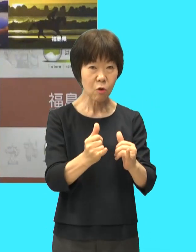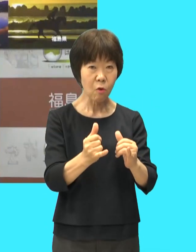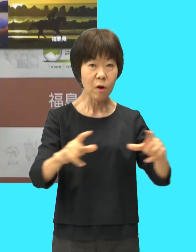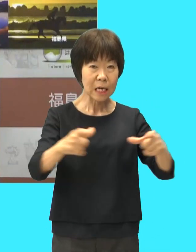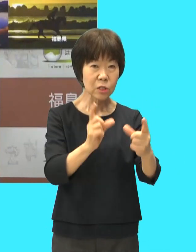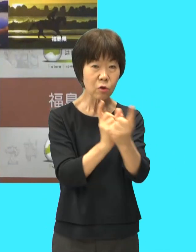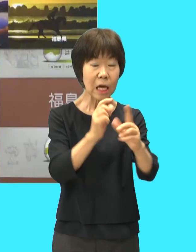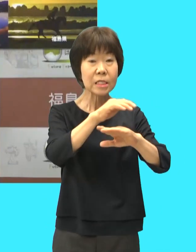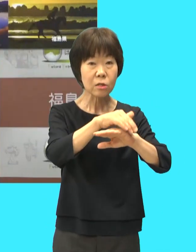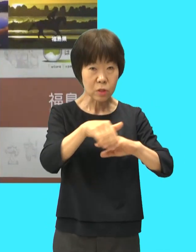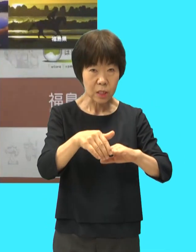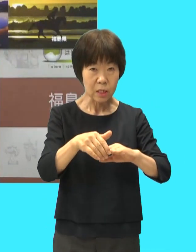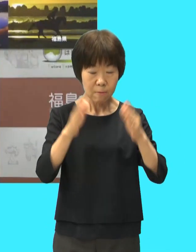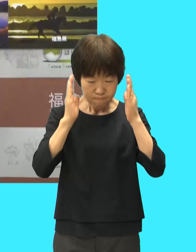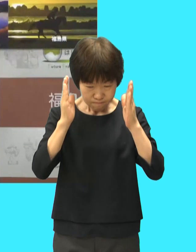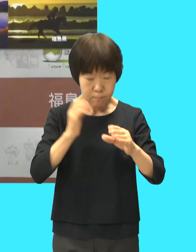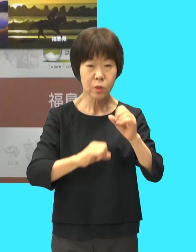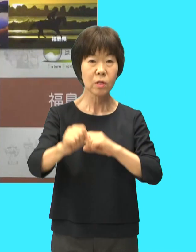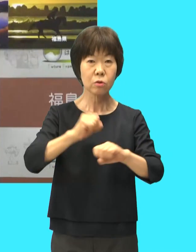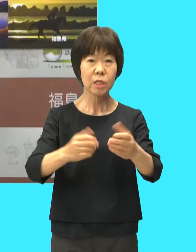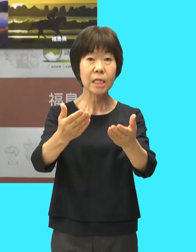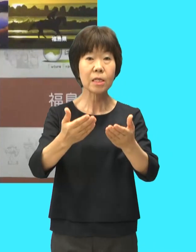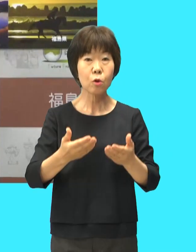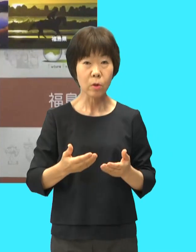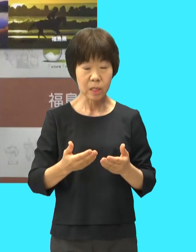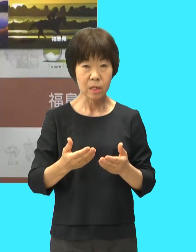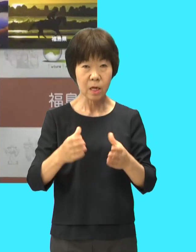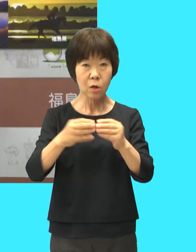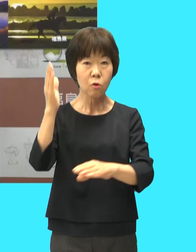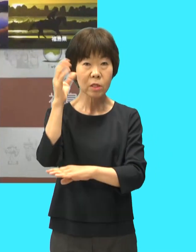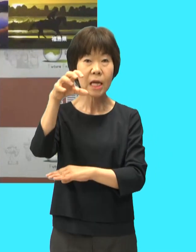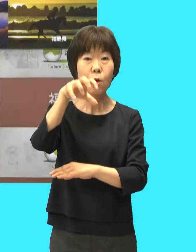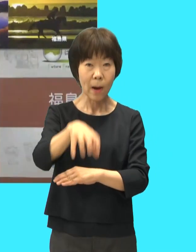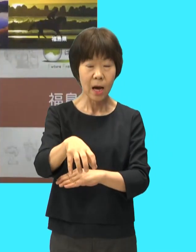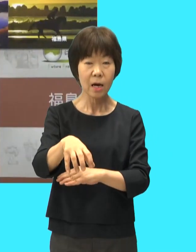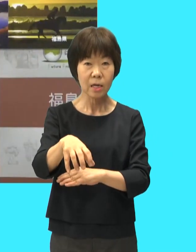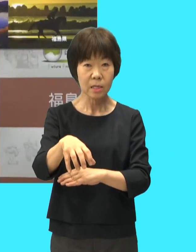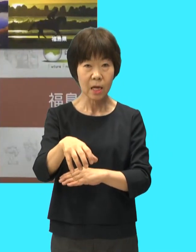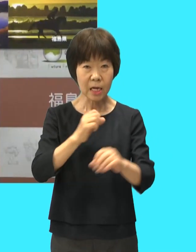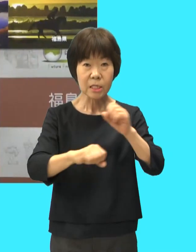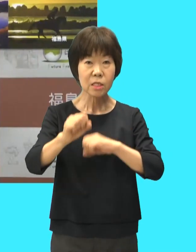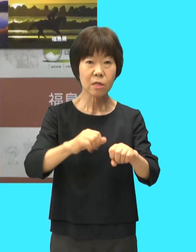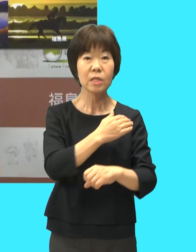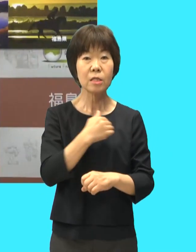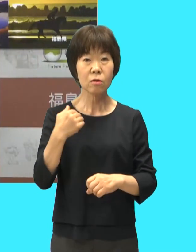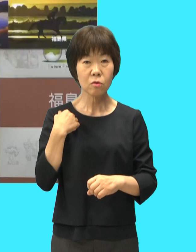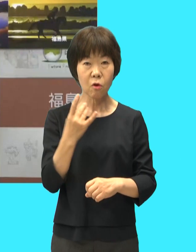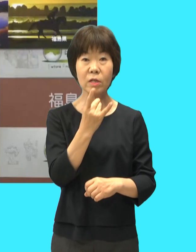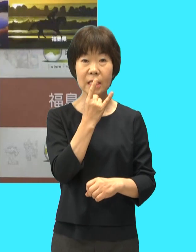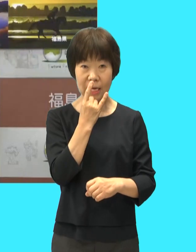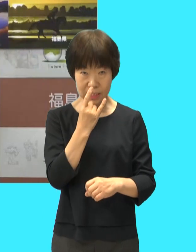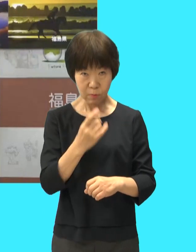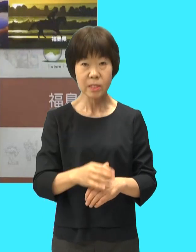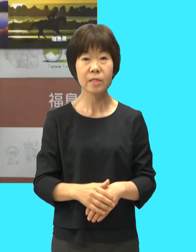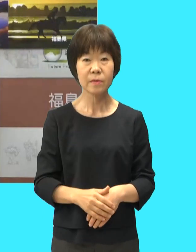対策に全力で取り組んでいただくとともに国政の場において活躍されることを期待をして